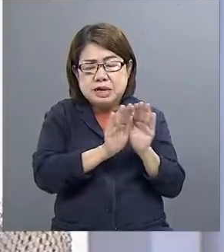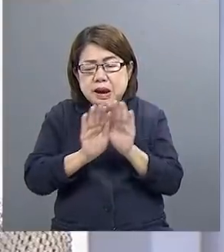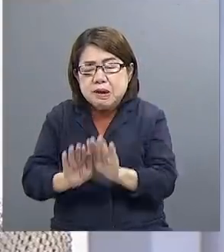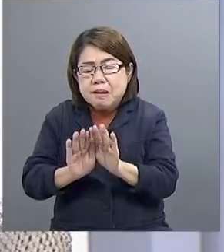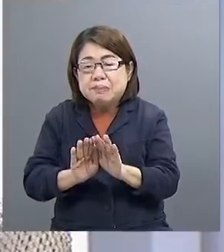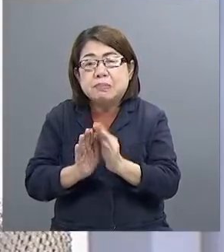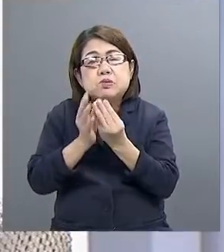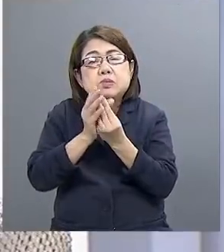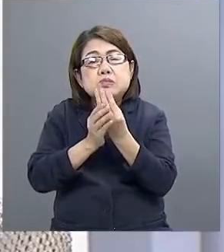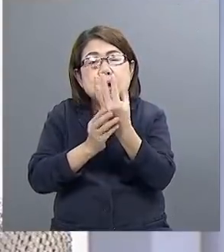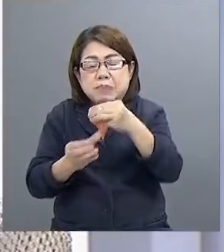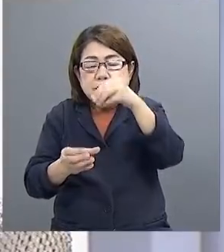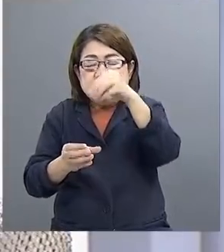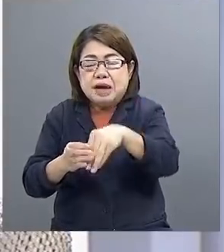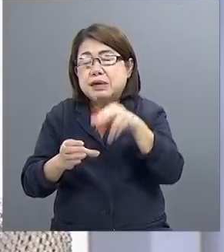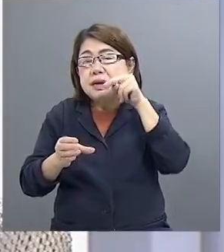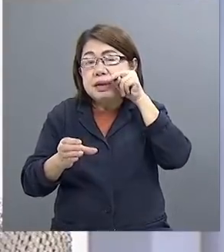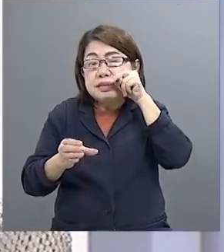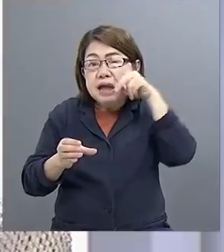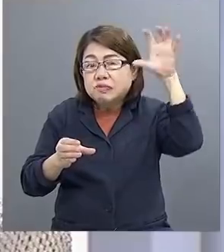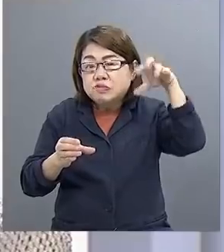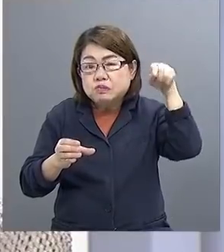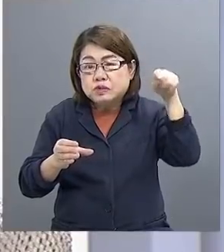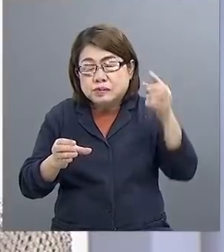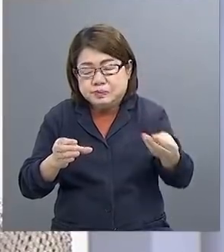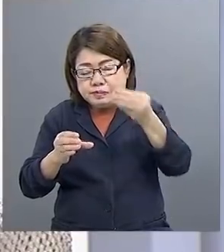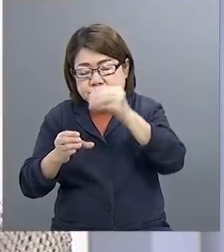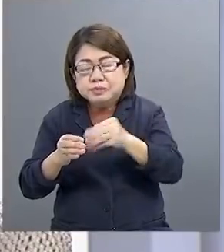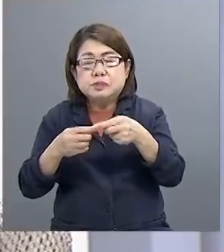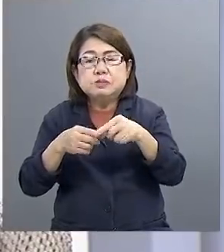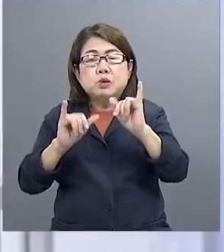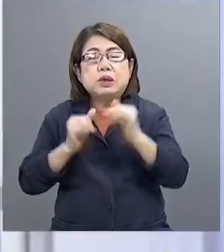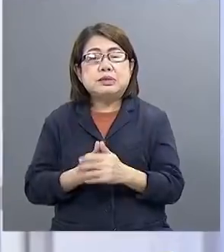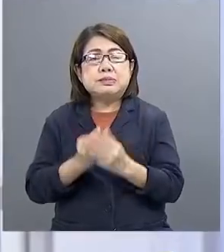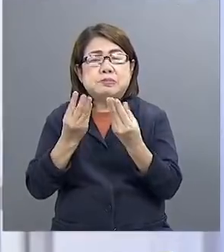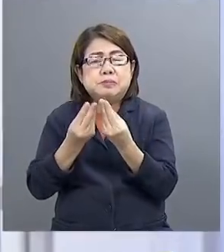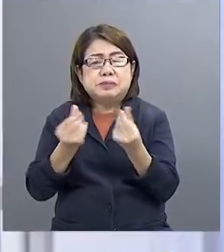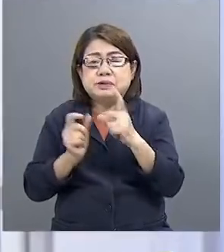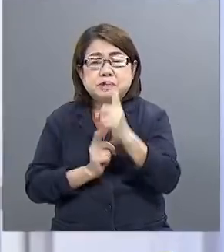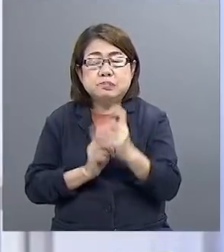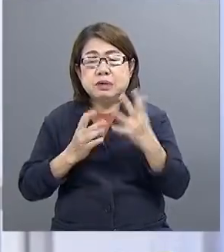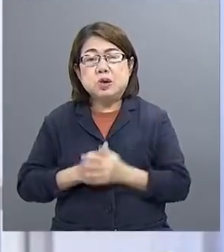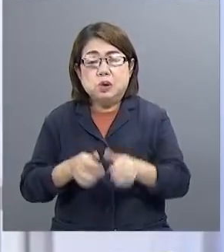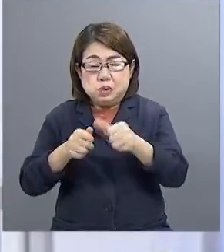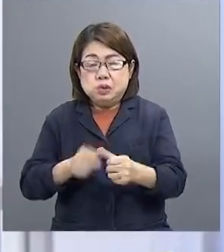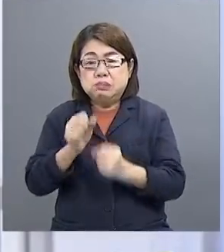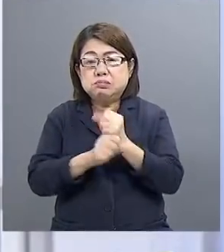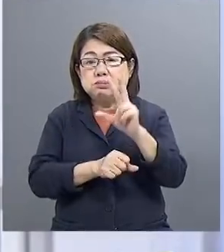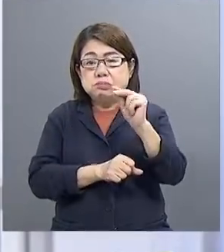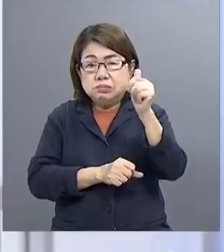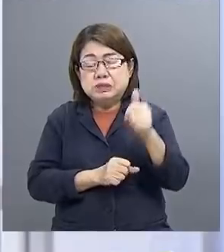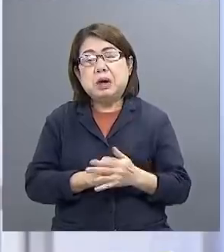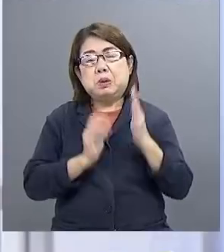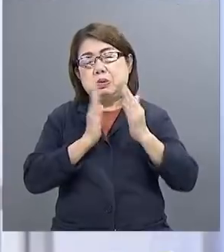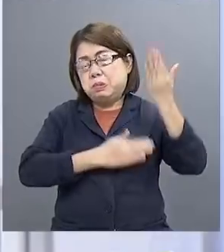ไม้ใส่น้ำฝนไว้ไม่เป็นอะไรแล้วไม่เน่าสลายไปได้อยู่ได้แต่ 1 30ปีคนสมัยก่อนก็ถึงรองน้ำฝนไว้ชา